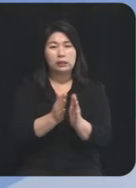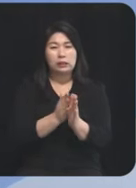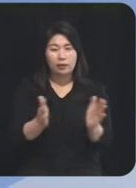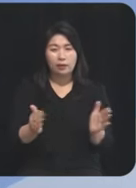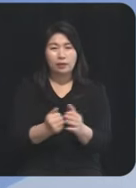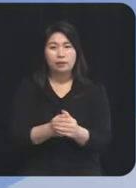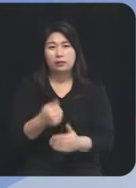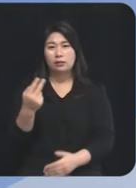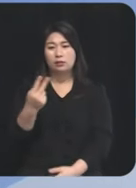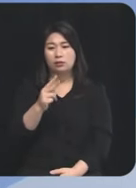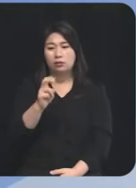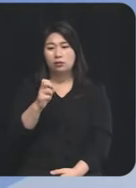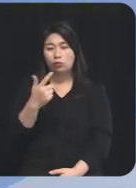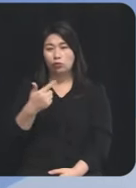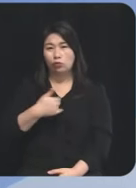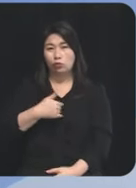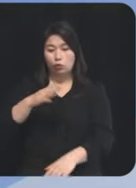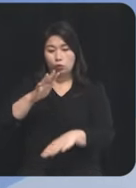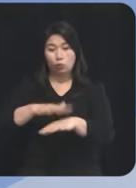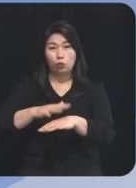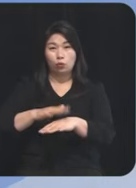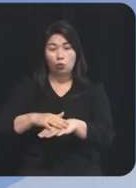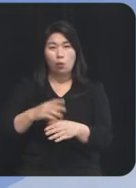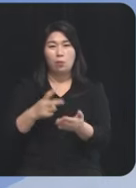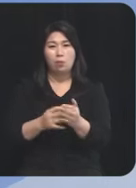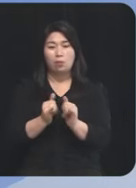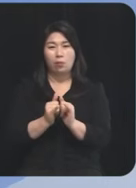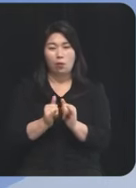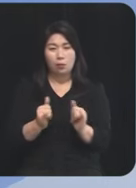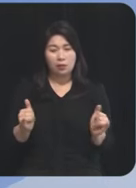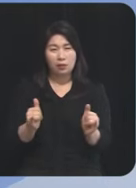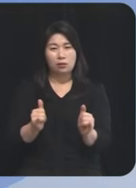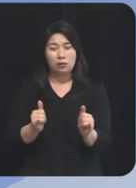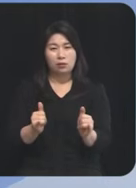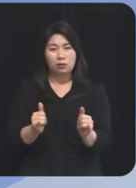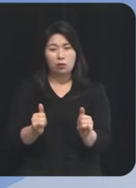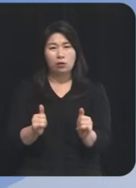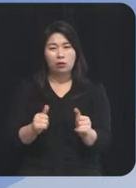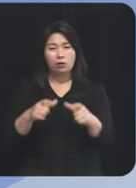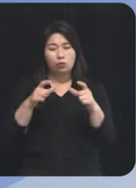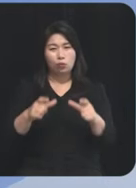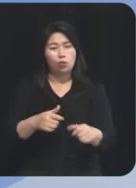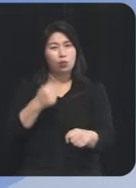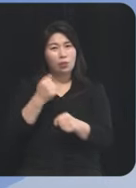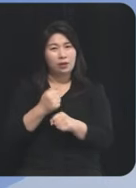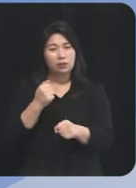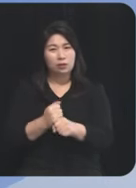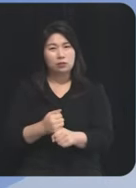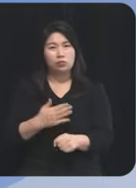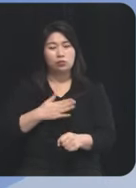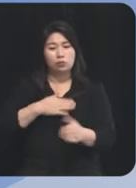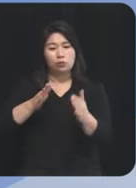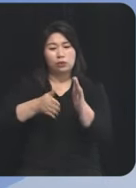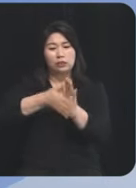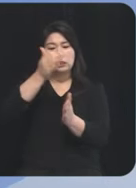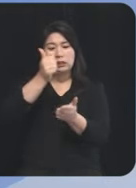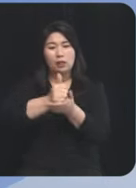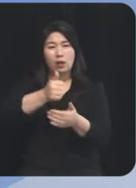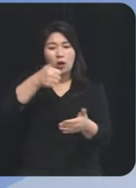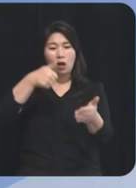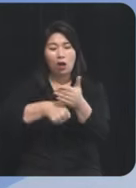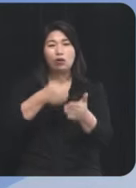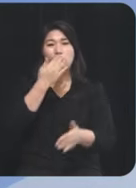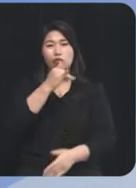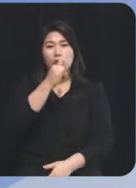2006년도에 우리의 손으로 법인격 있는 지자체를 만들어내도록 하겠습니다. 우리의 손으로 시장을 뽑아낼 수 있도록